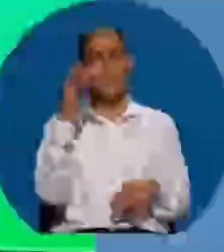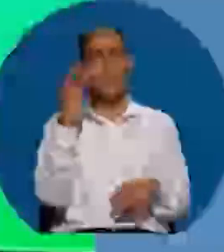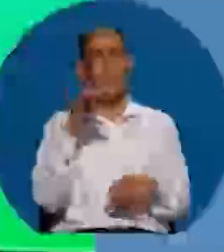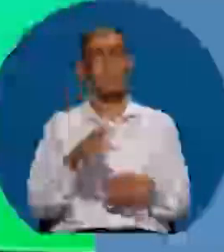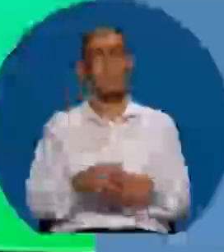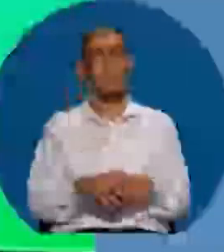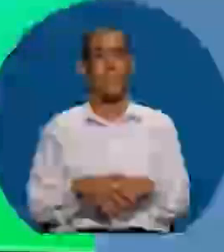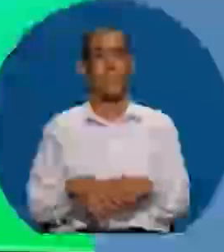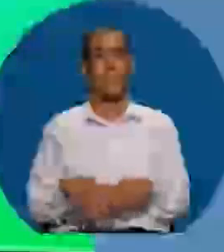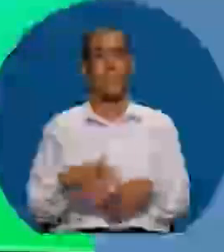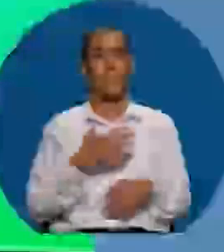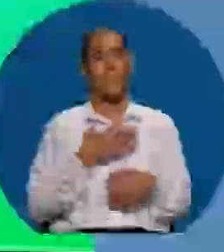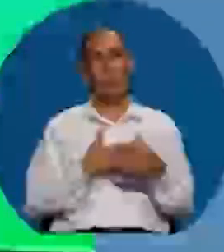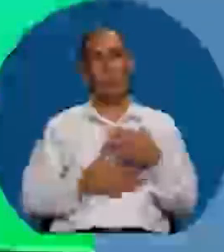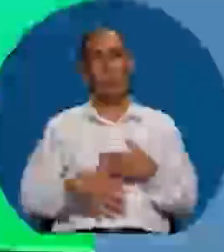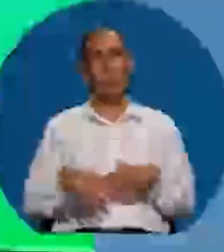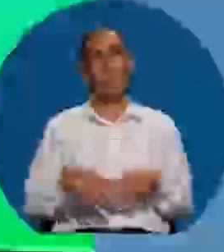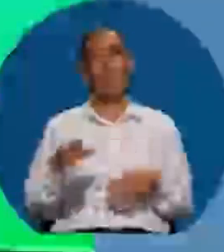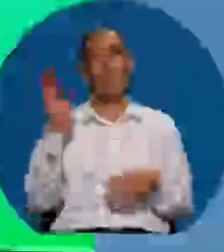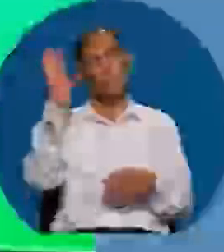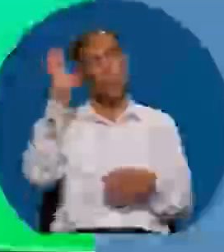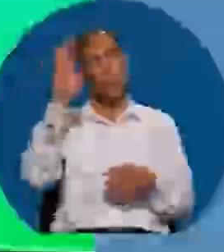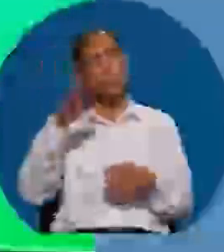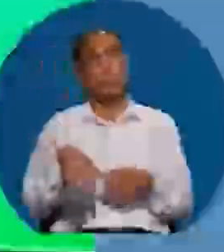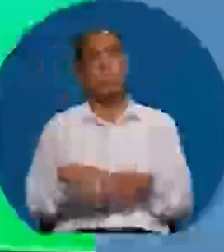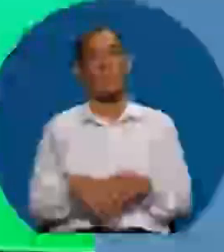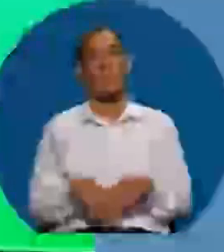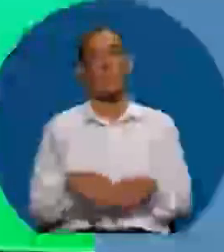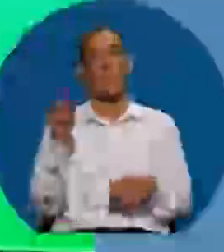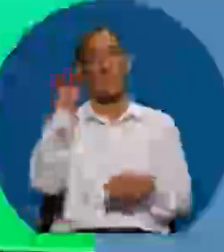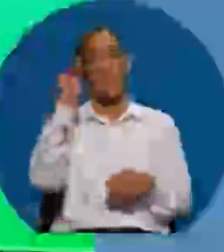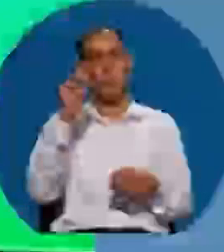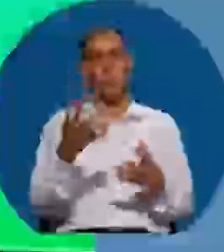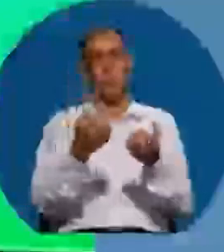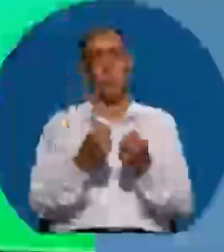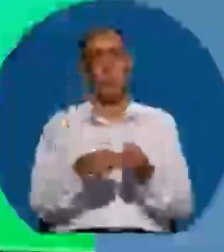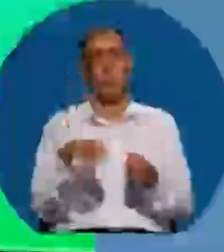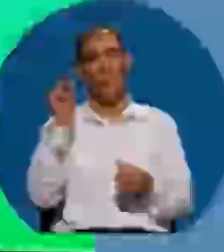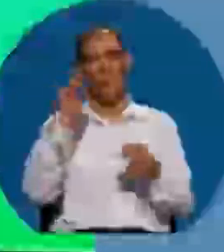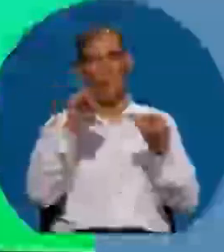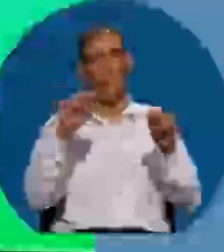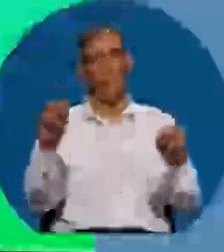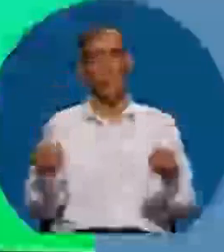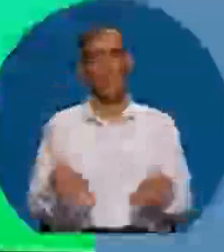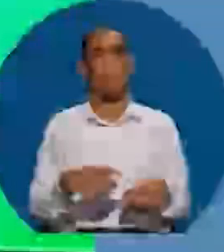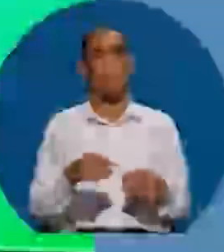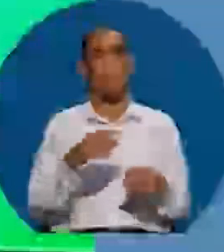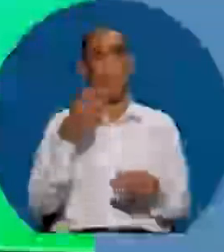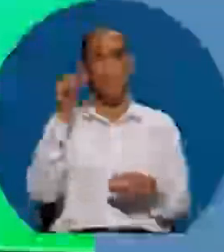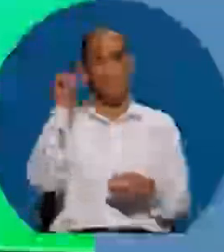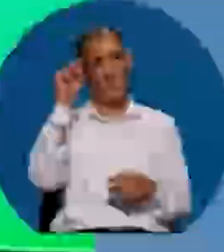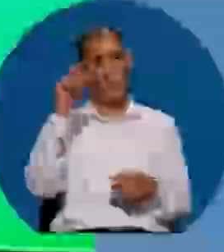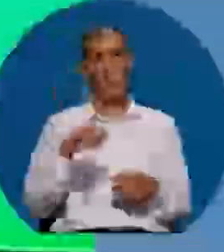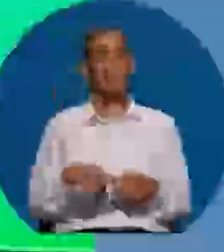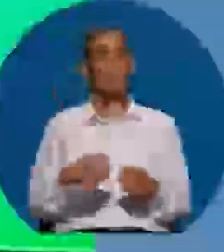мұдам. Өйткені оның мехрінен сусылларды жүрегім тәлім алып ұстаздың тұғырында